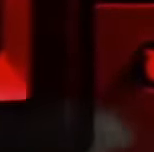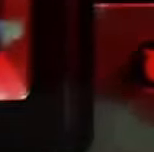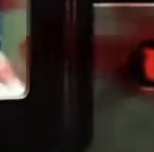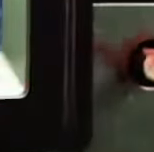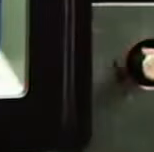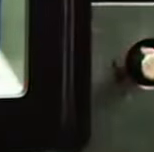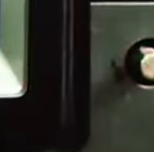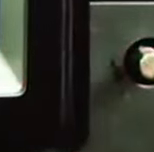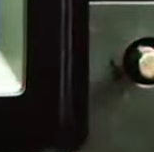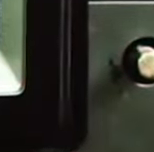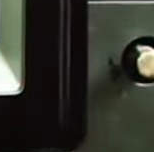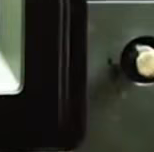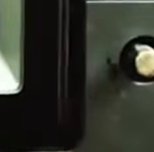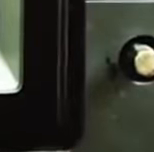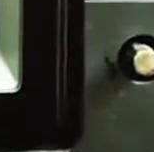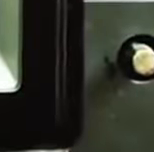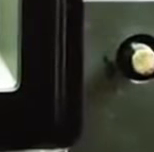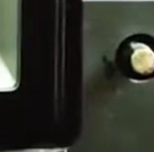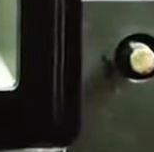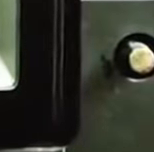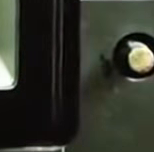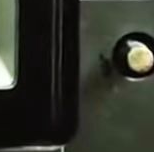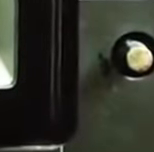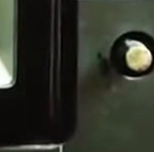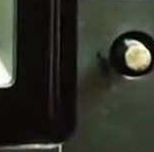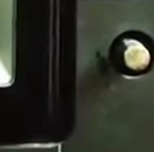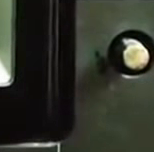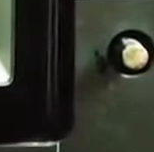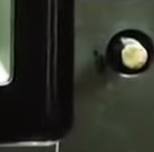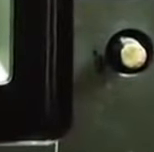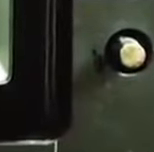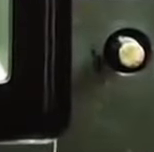Ipinasara ni Marcos ang mga media outlet na kritikal sa kanyang pamumuno.